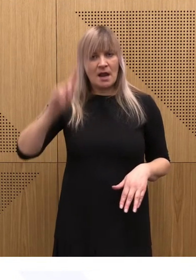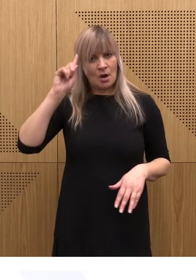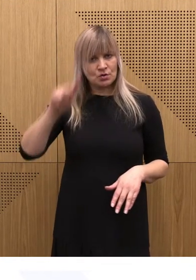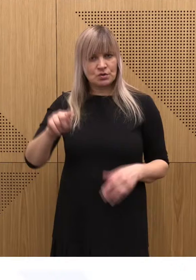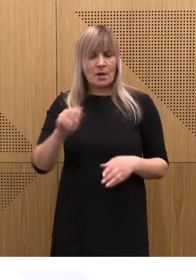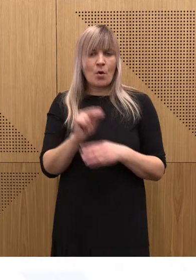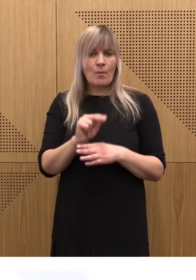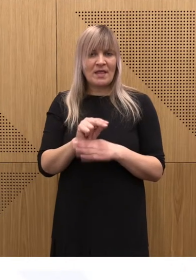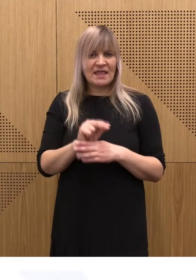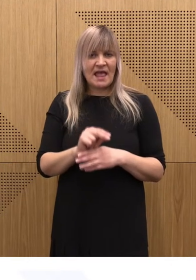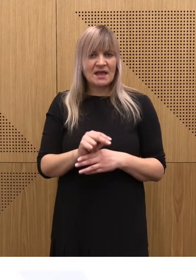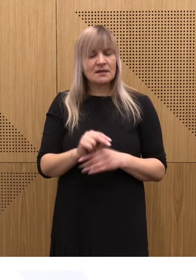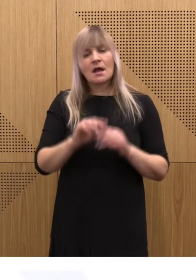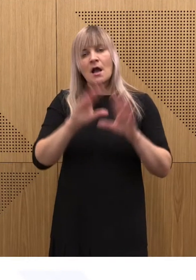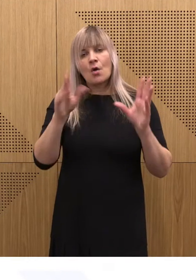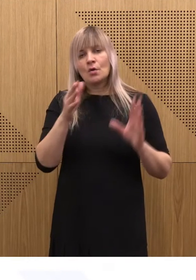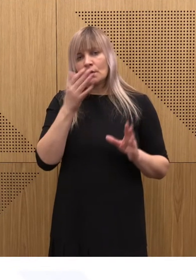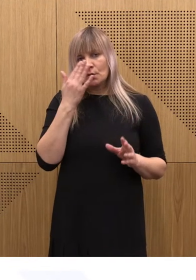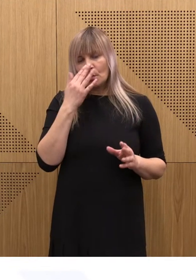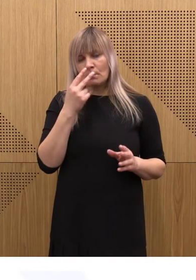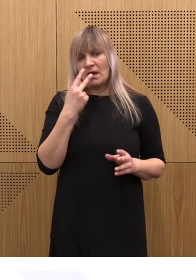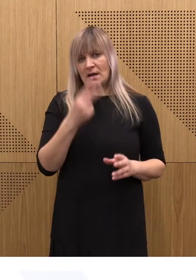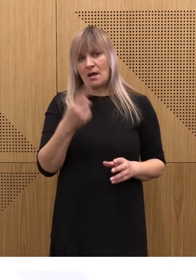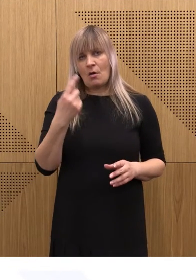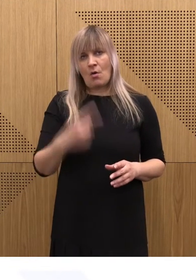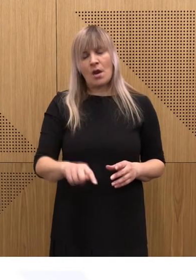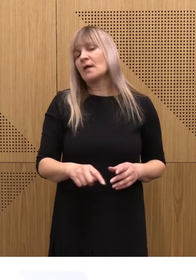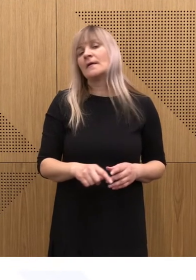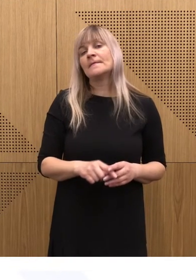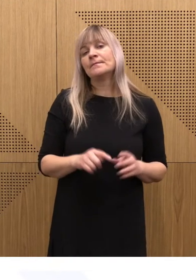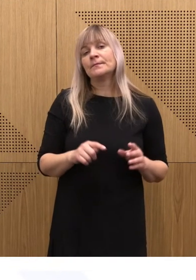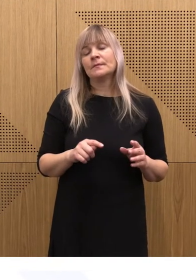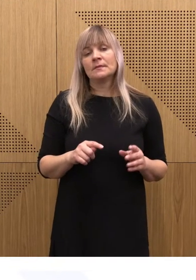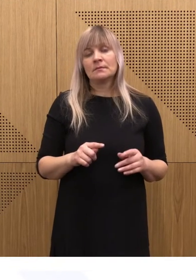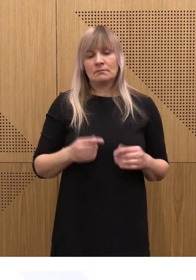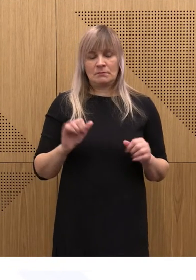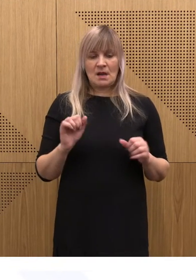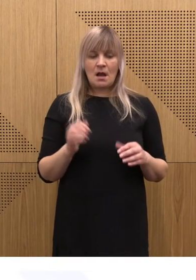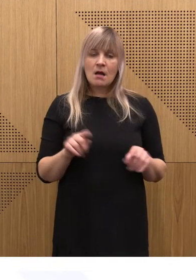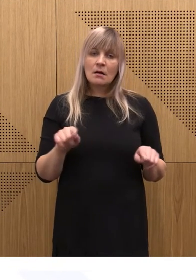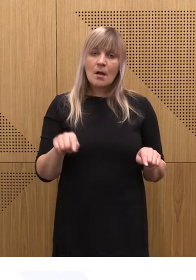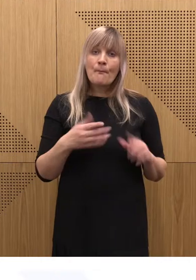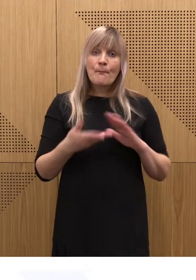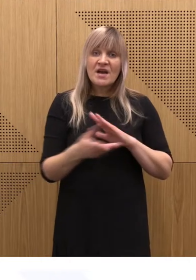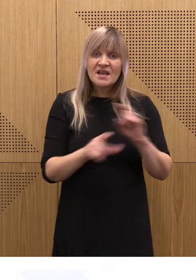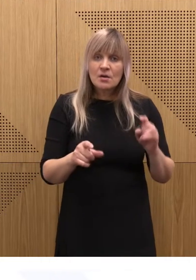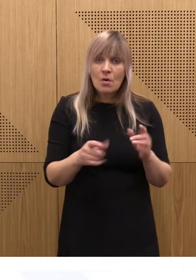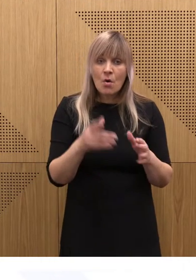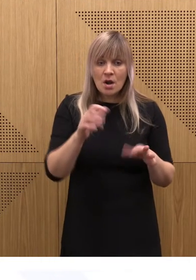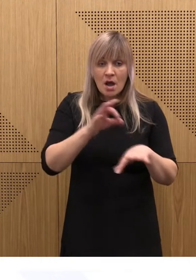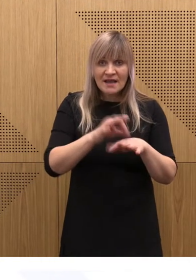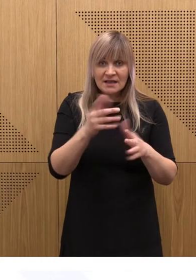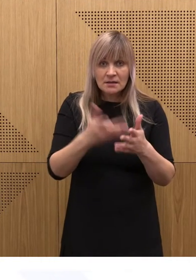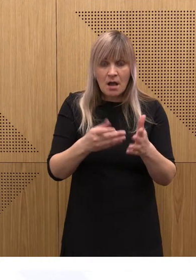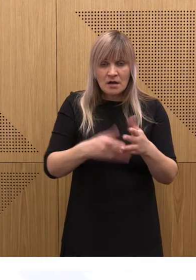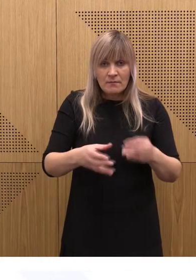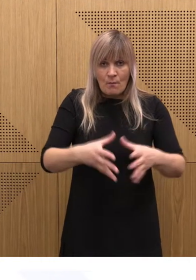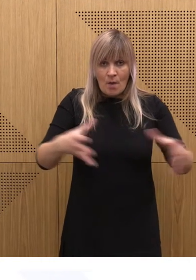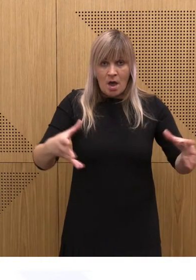aga üldnumbrite pealt oli näha, et jätkus suhteliselt kiire kasv põhikooliastmes